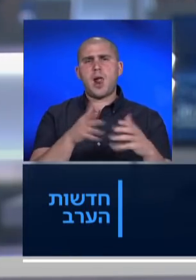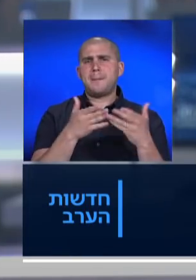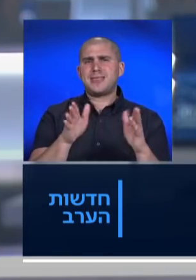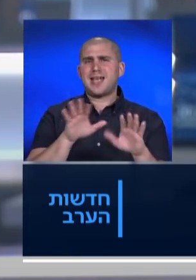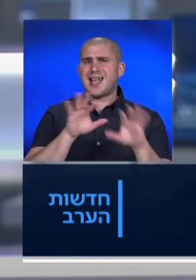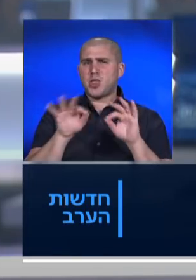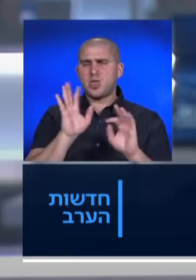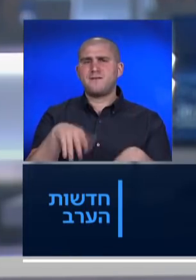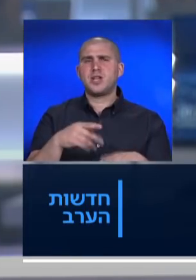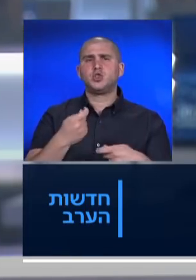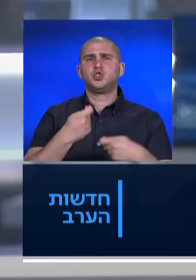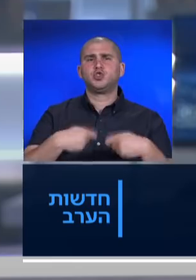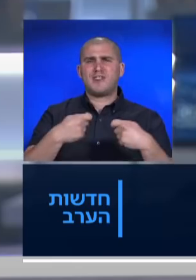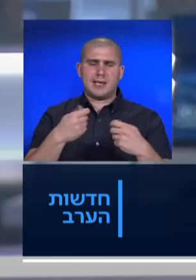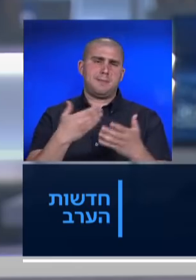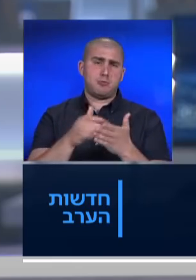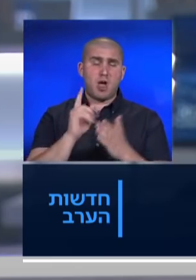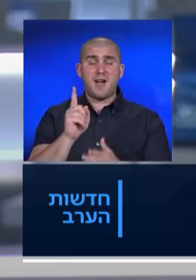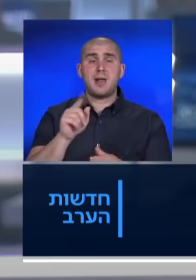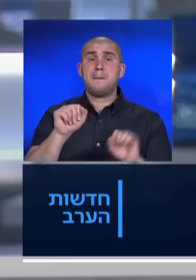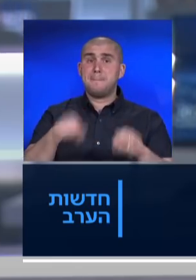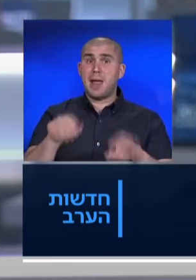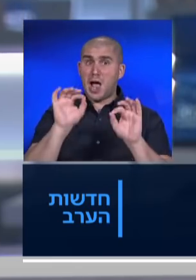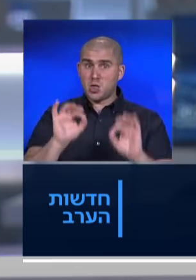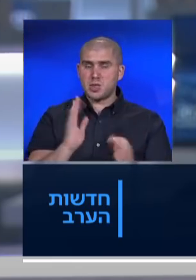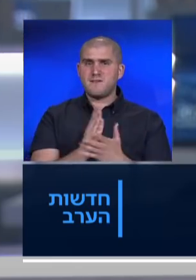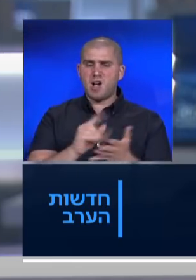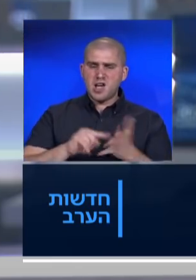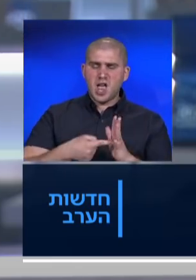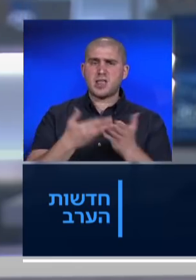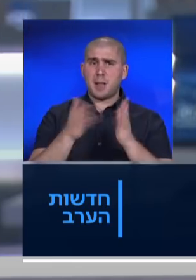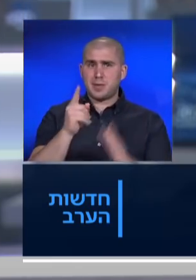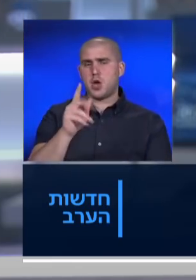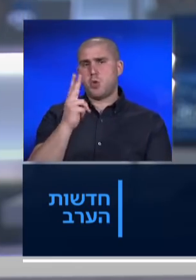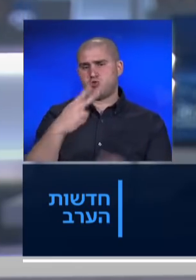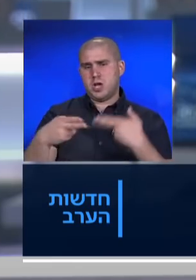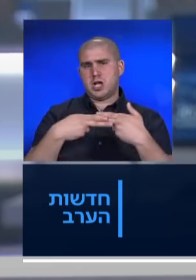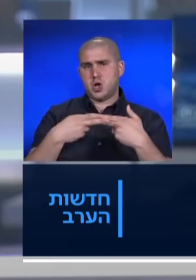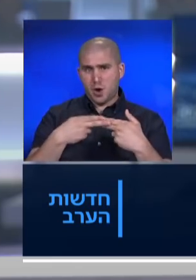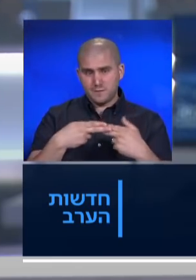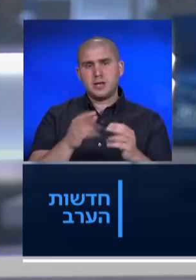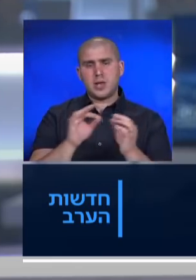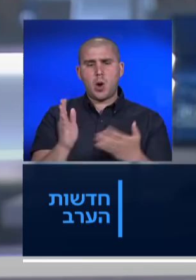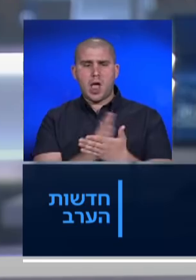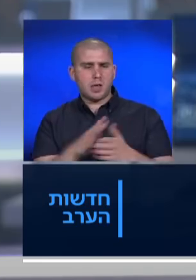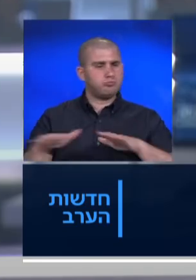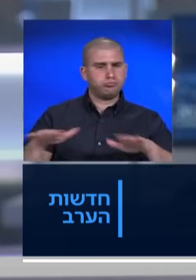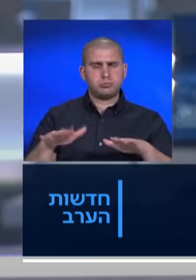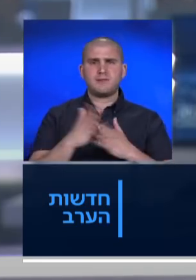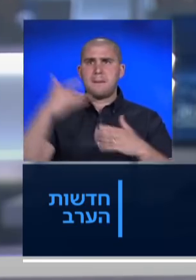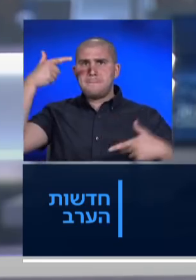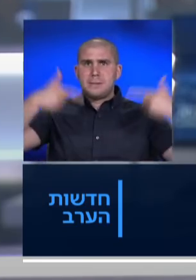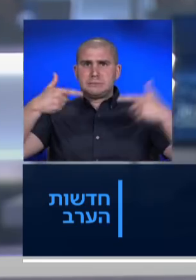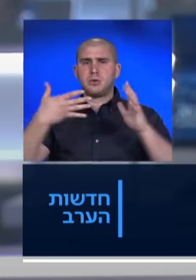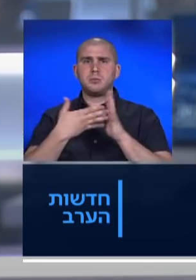והשווקים נמשך, אבל בעלי החנויות כבר הציבו יעד לפתיחה, יום שלישי הקרוב, והחלו להכין את השטח, התקינו מצלמות שמודדות את מספר